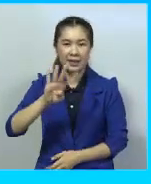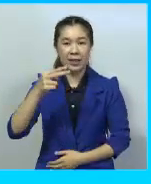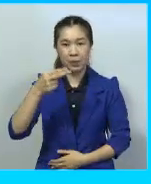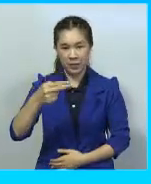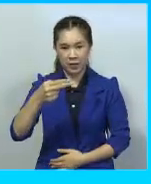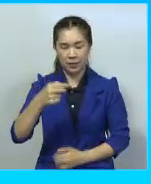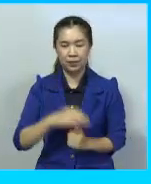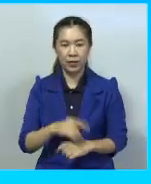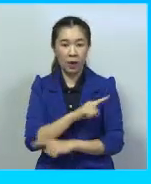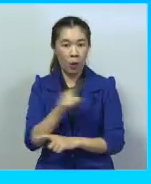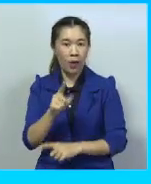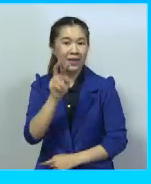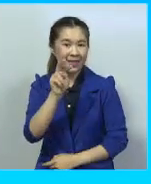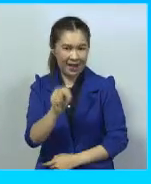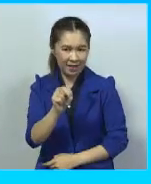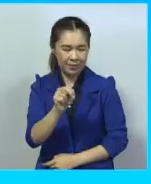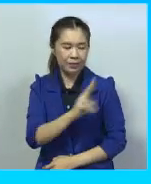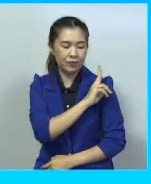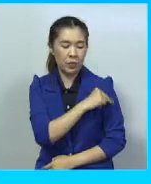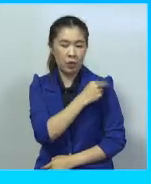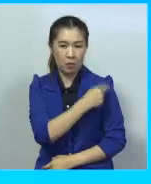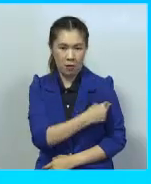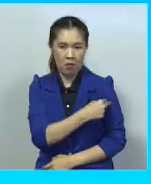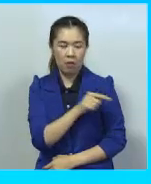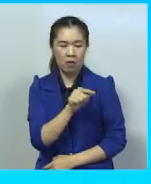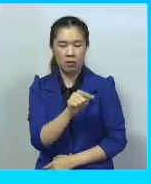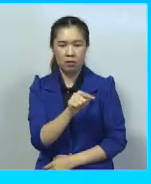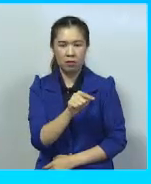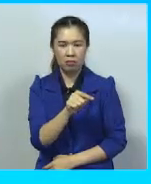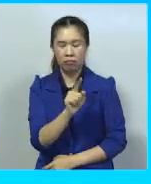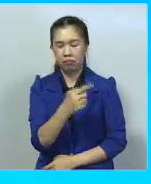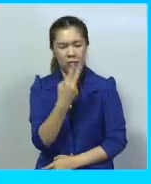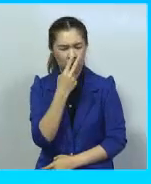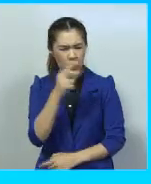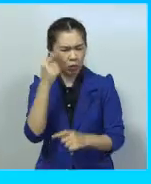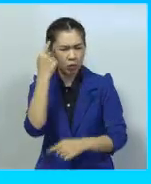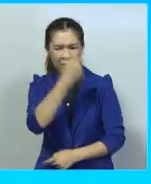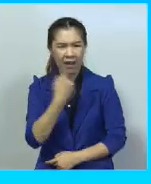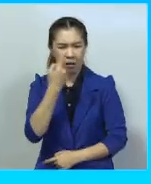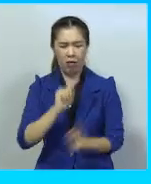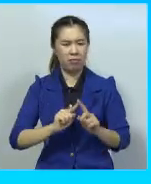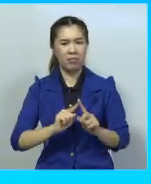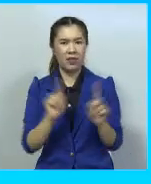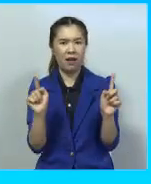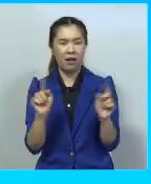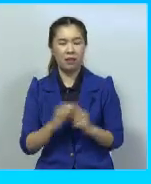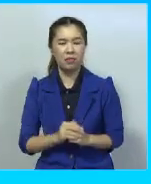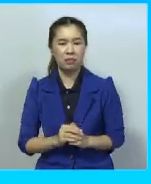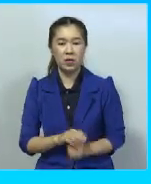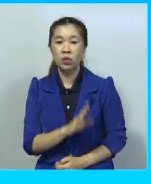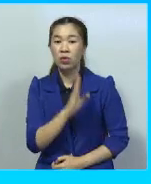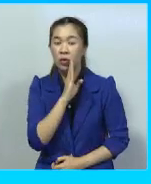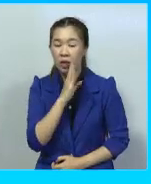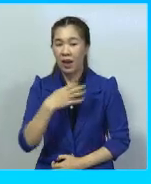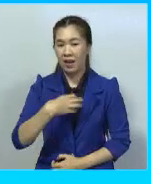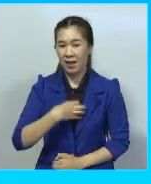ปรากฏว่าพอถึงวันนัดค่ะแพทย์ที่ตัวเองจะต้องไปผ่าเนี่ยเป็นคนละคนกับที่เลือกไว้ทางคลินิกบอกว่าถ้าต้อง